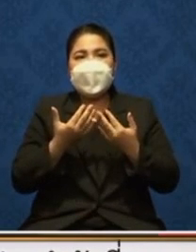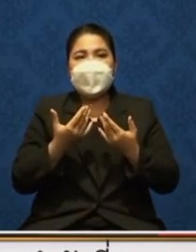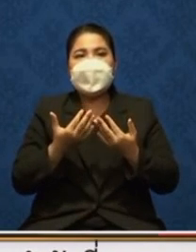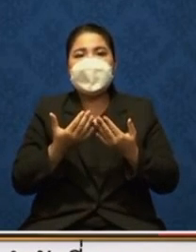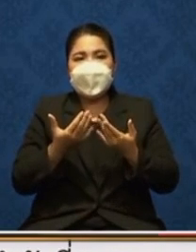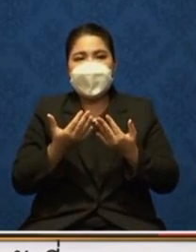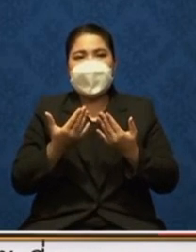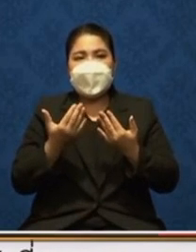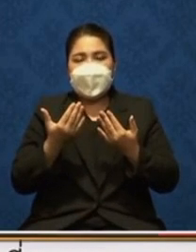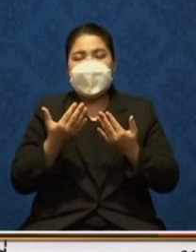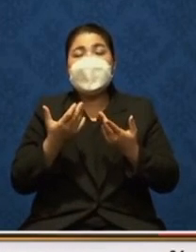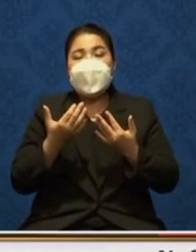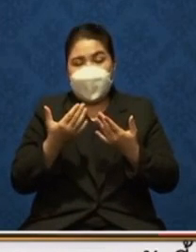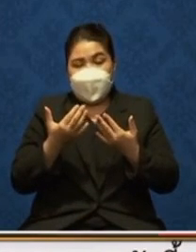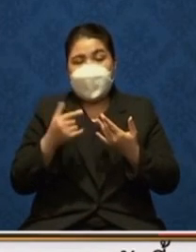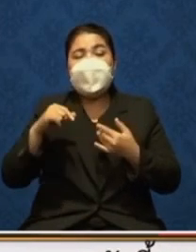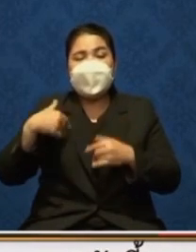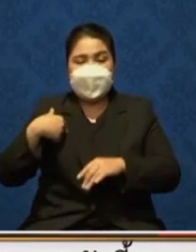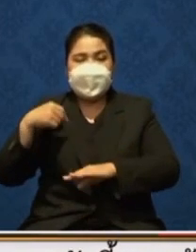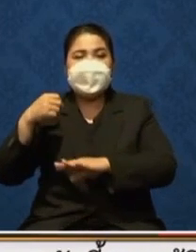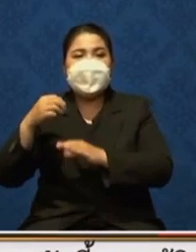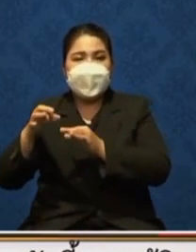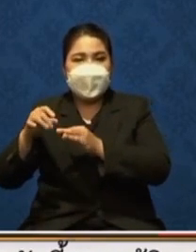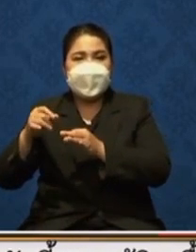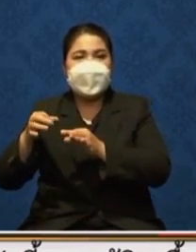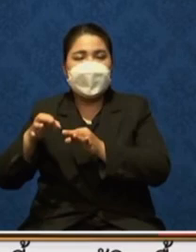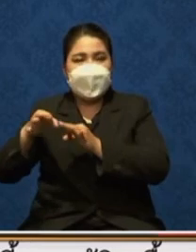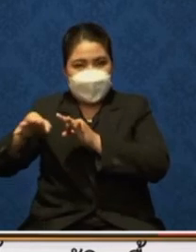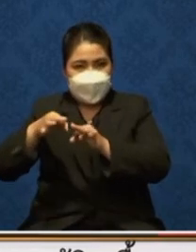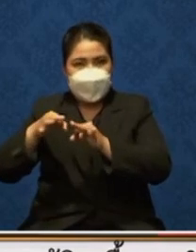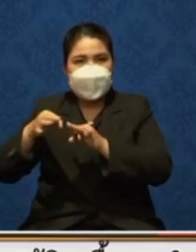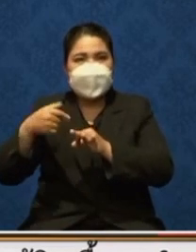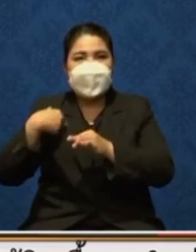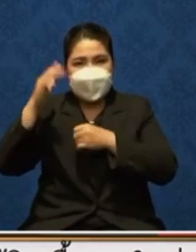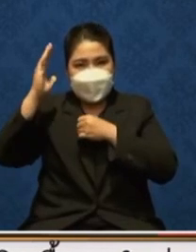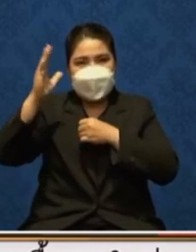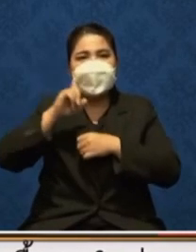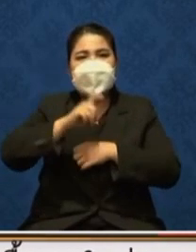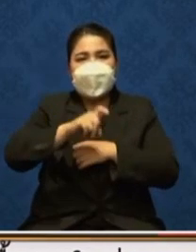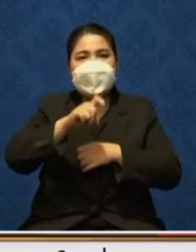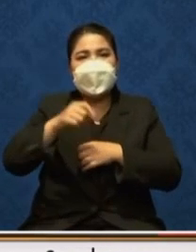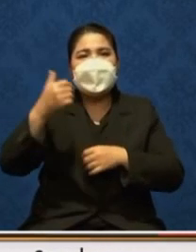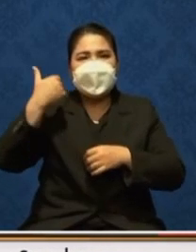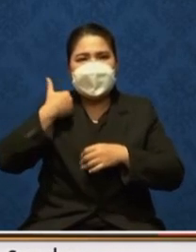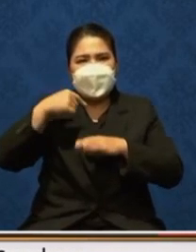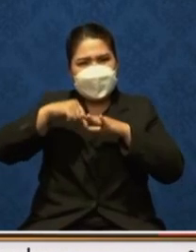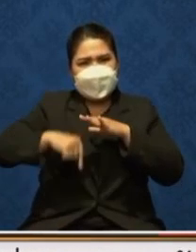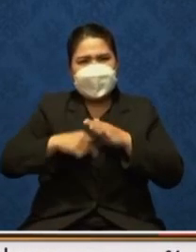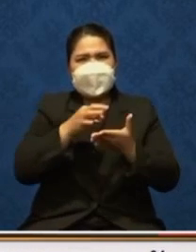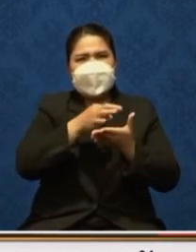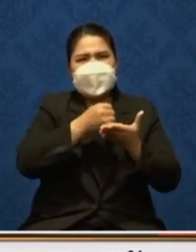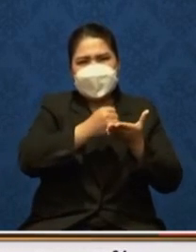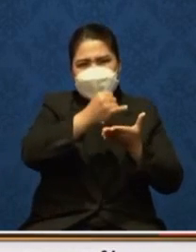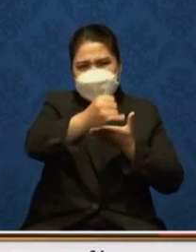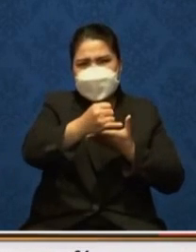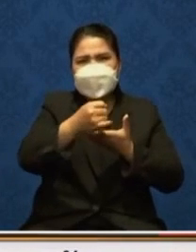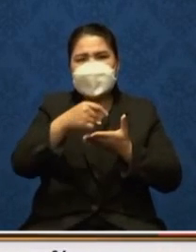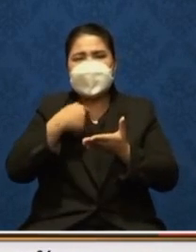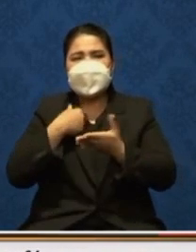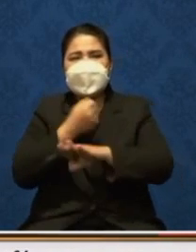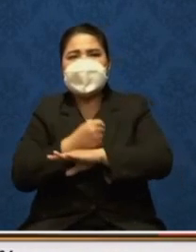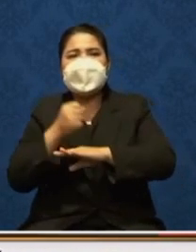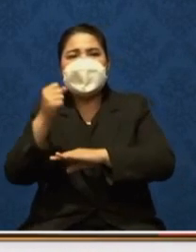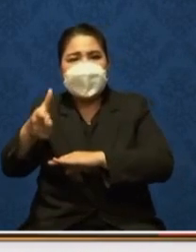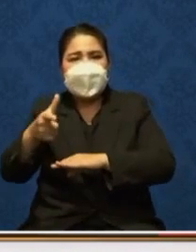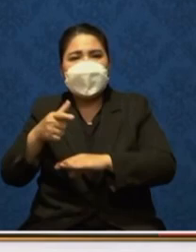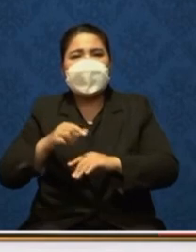จเพื่อนสมาชิก ท่ทวีสอดสองจะมารงรายละเอีดเรื่องนี้ในเชิงลึกอกครับว่าการจดซอจัจ้างและผู้ชนะประมูลในช่วทท่